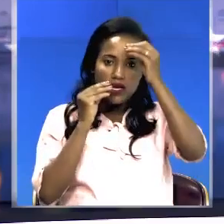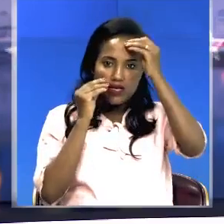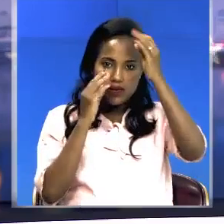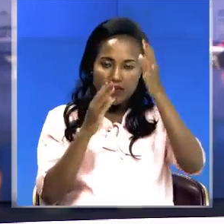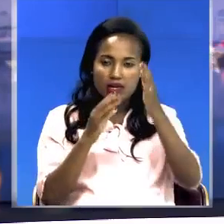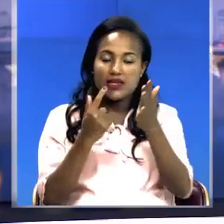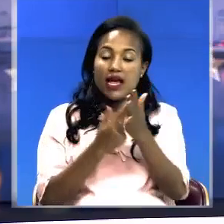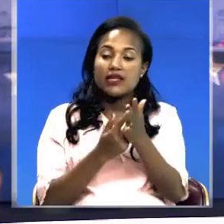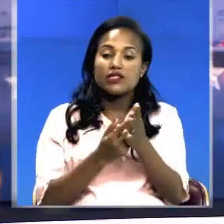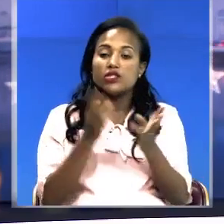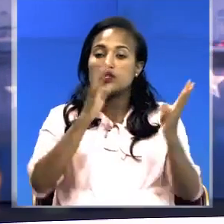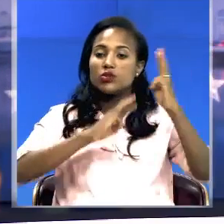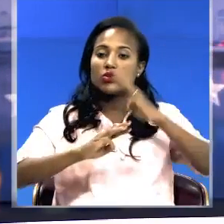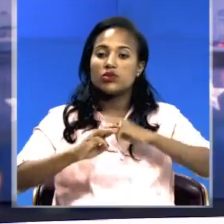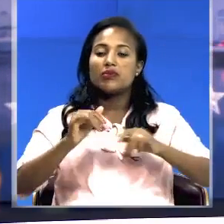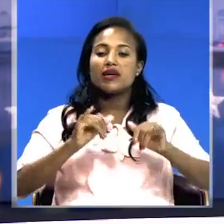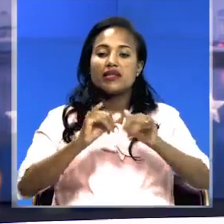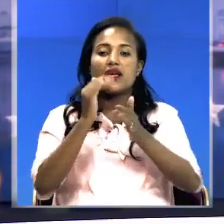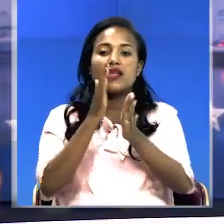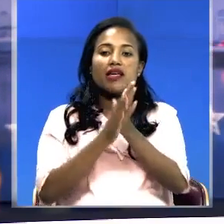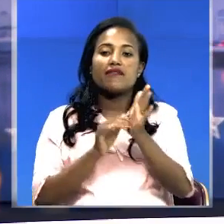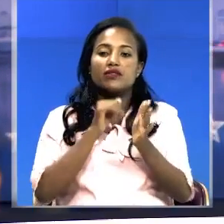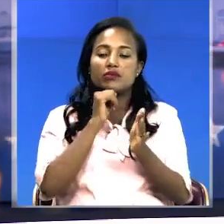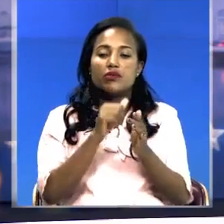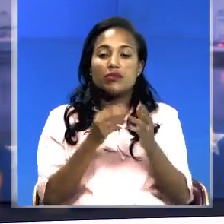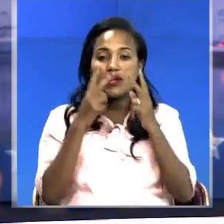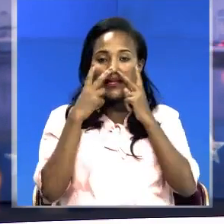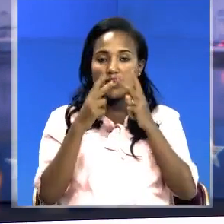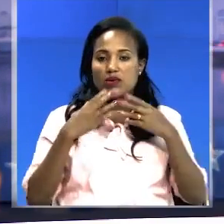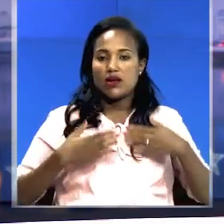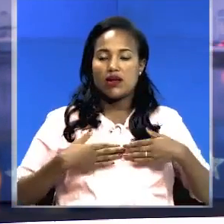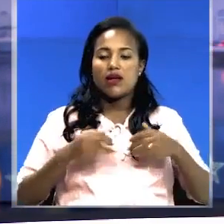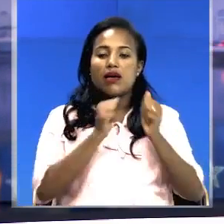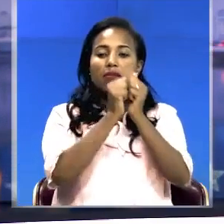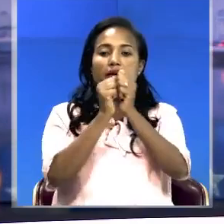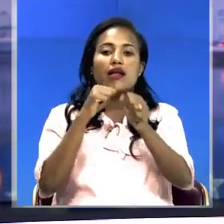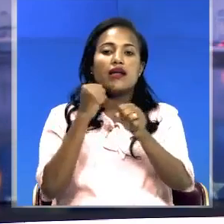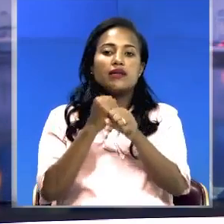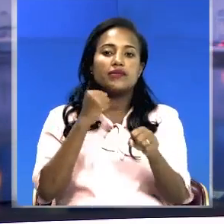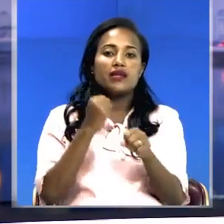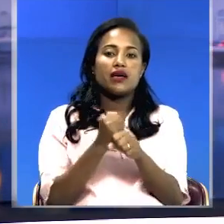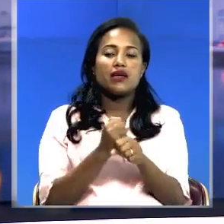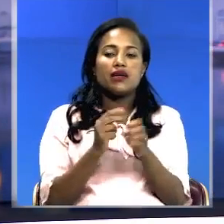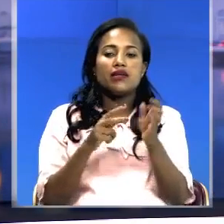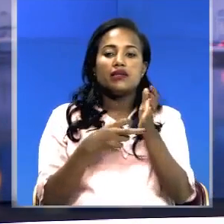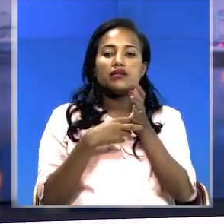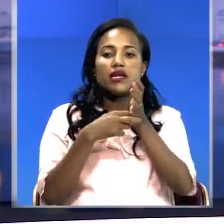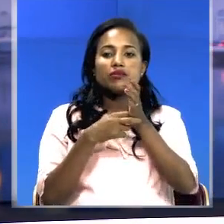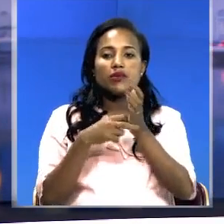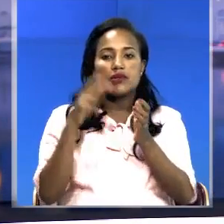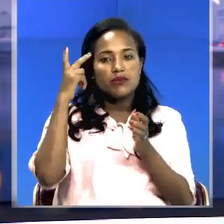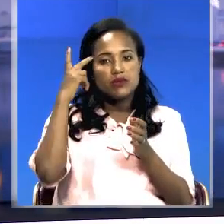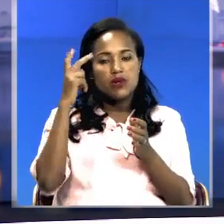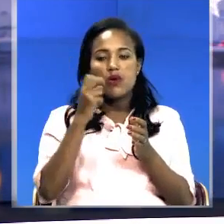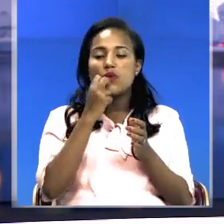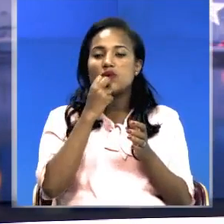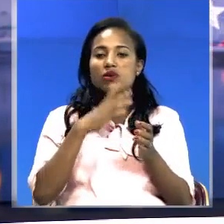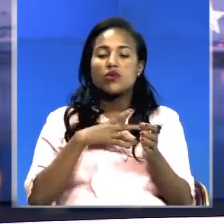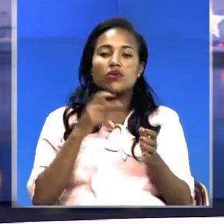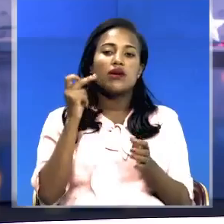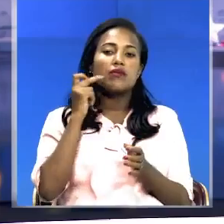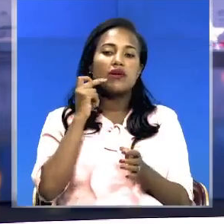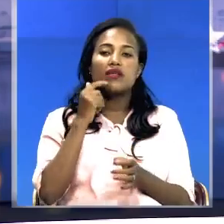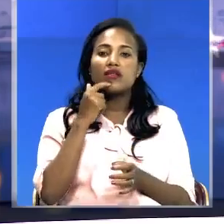አይነት ችግሮች በቀጣይ እንዳይከሰቱ ከሚመለከታቸው አካላት ጋር በጋራ እንደሚሰራ የትራንስፖርት ሚኒስትሯ ወይዘሮ ዳግማይት ሞገስ